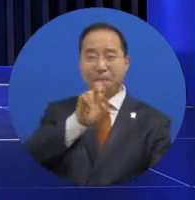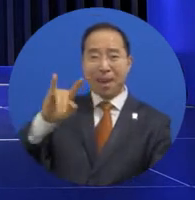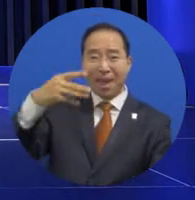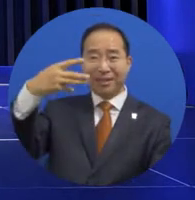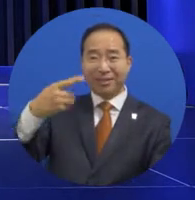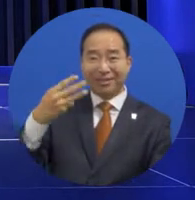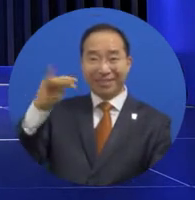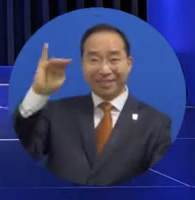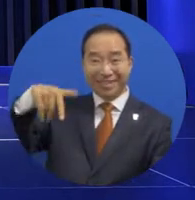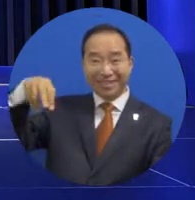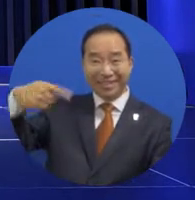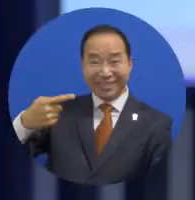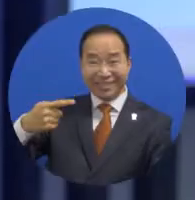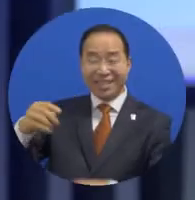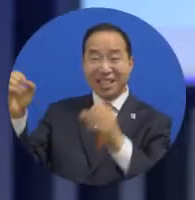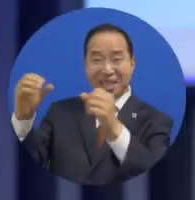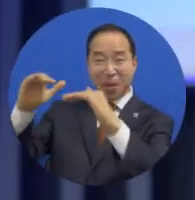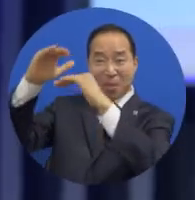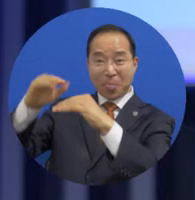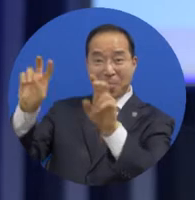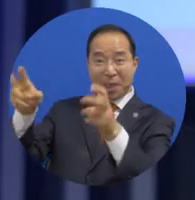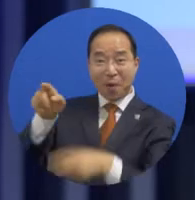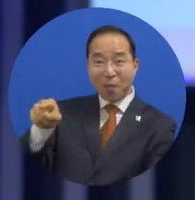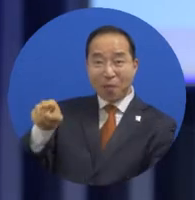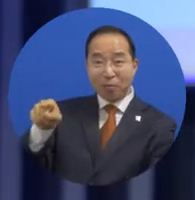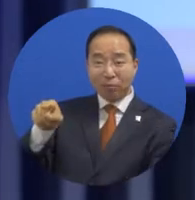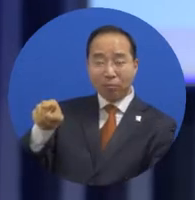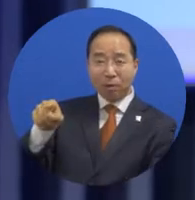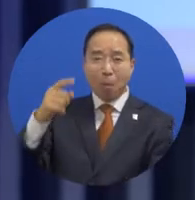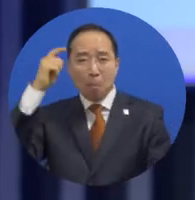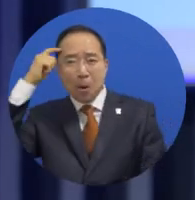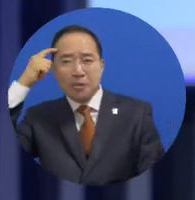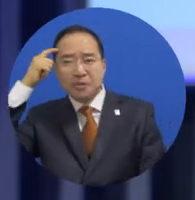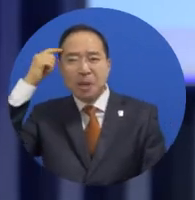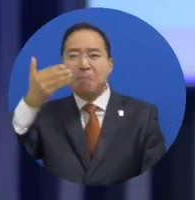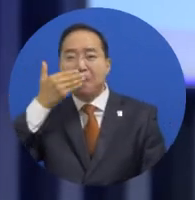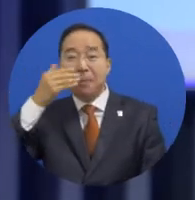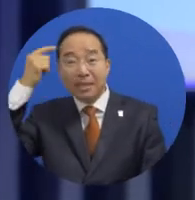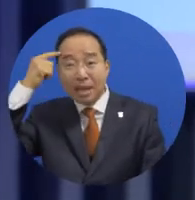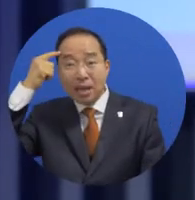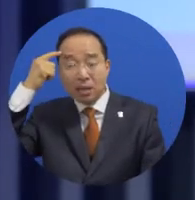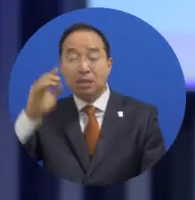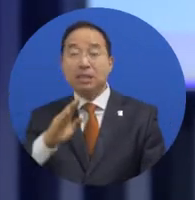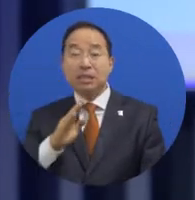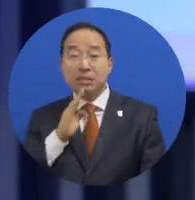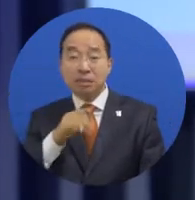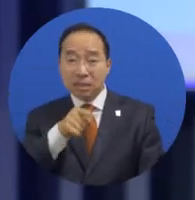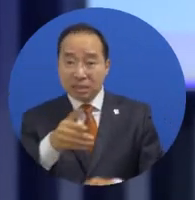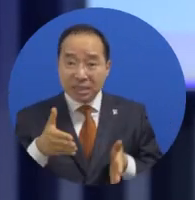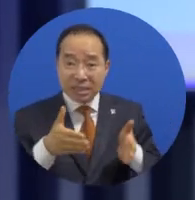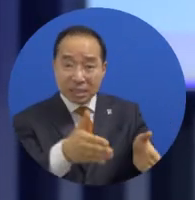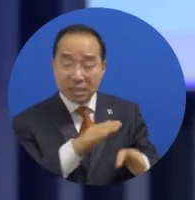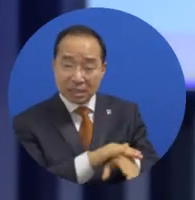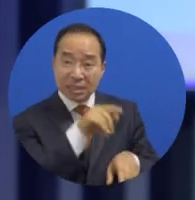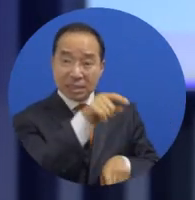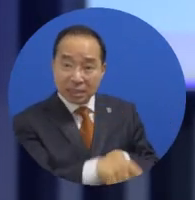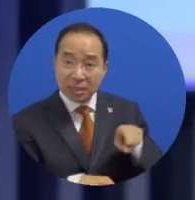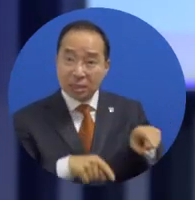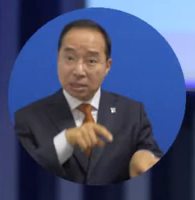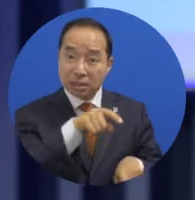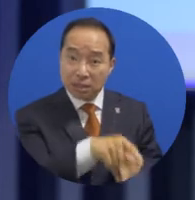대사예요. 뭐냐면 너는 머릿속으로 뭐든지 할 수 있다고 생각하지만 막상 그 길을